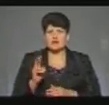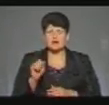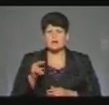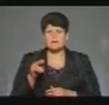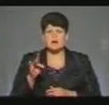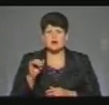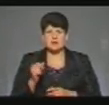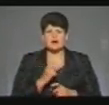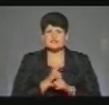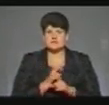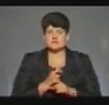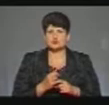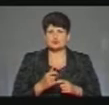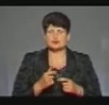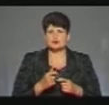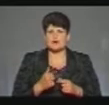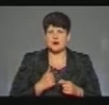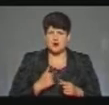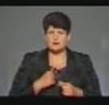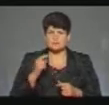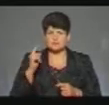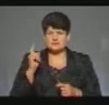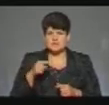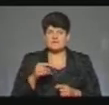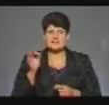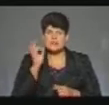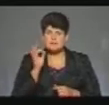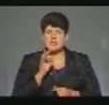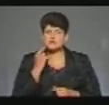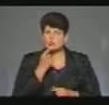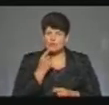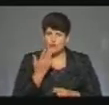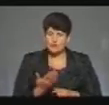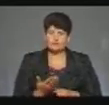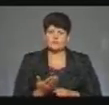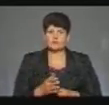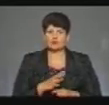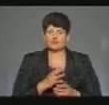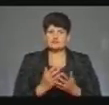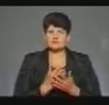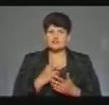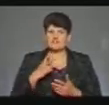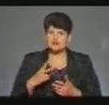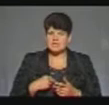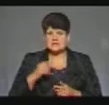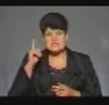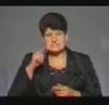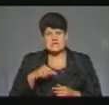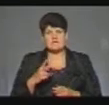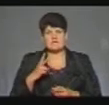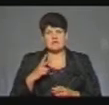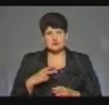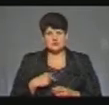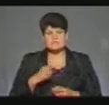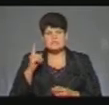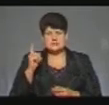австрійської армії знав австрійську, перепрошую, австрійсько-німецьку, перепрошую. Ось, був на заробітках в Франції, знав французьку, був на заробітках в